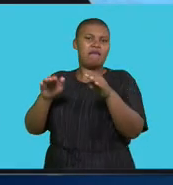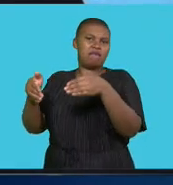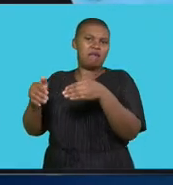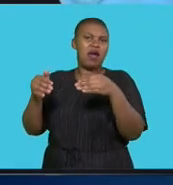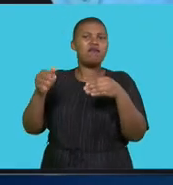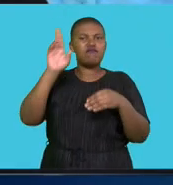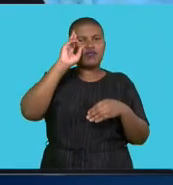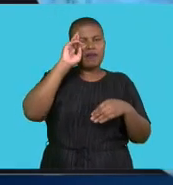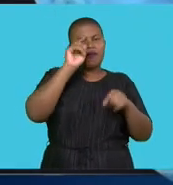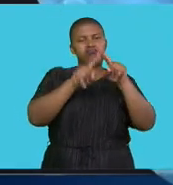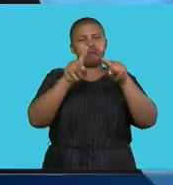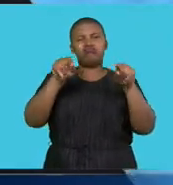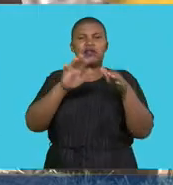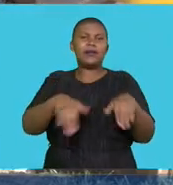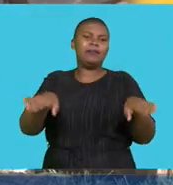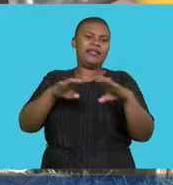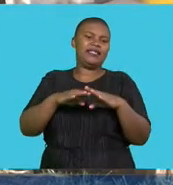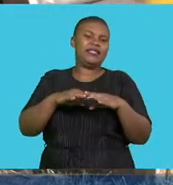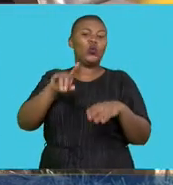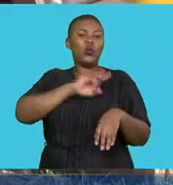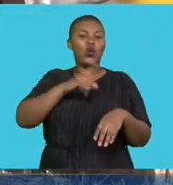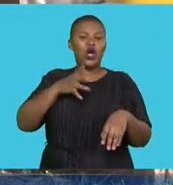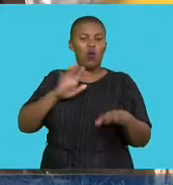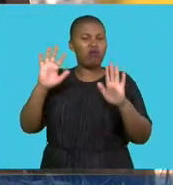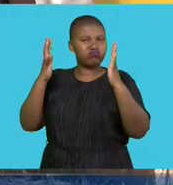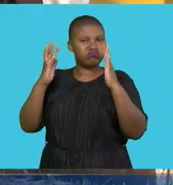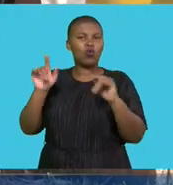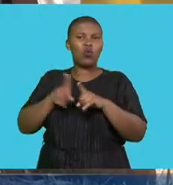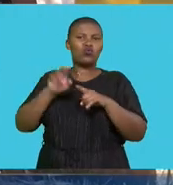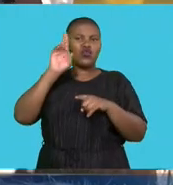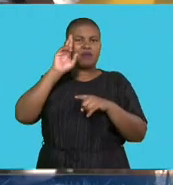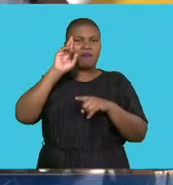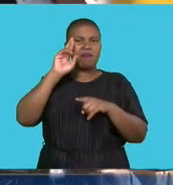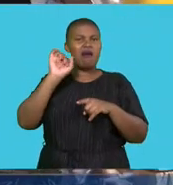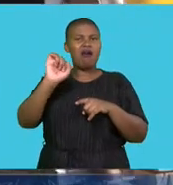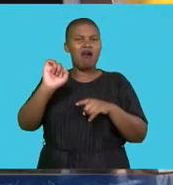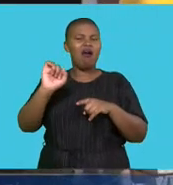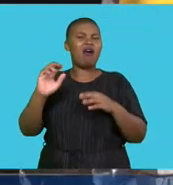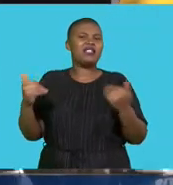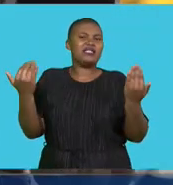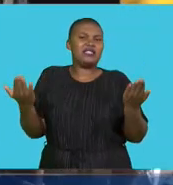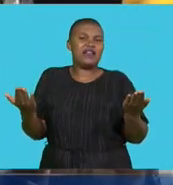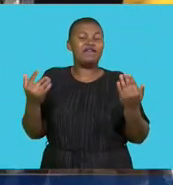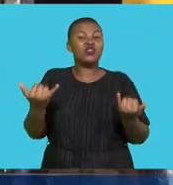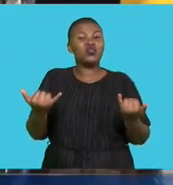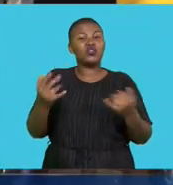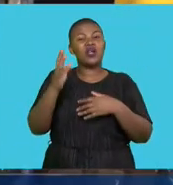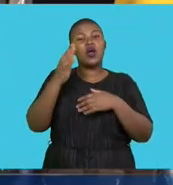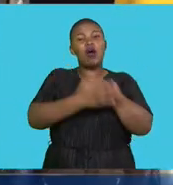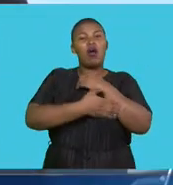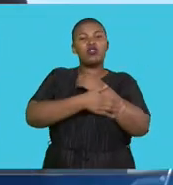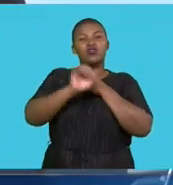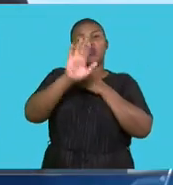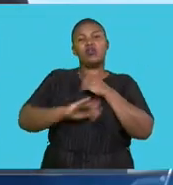ey'ndaweni ey'hlukene ngenhloso yokubungaza ubuqhawe babo. Njengoba izwe lonke libungaza iminyaka engamashumi amathathu izwe